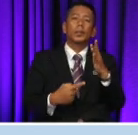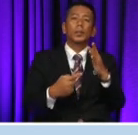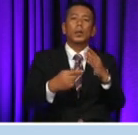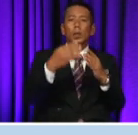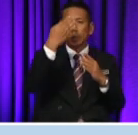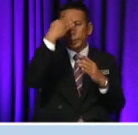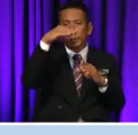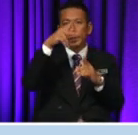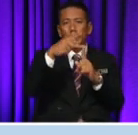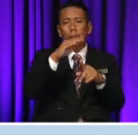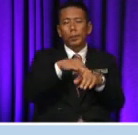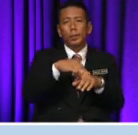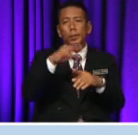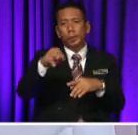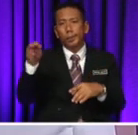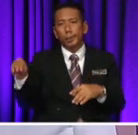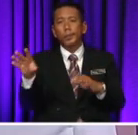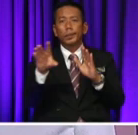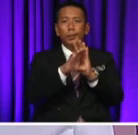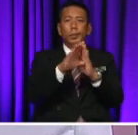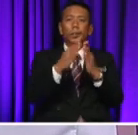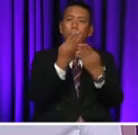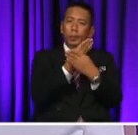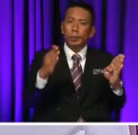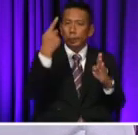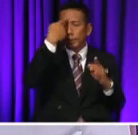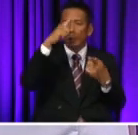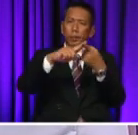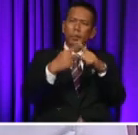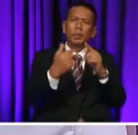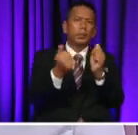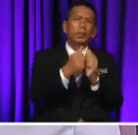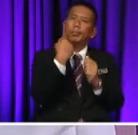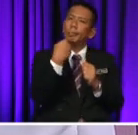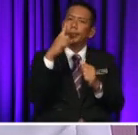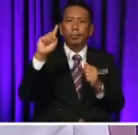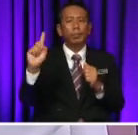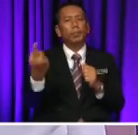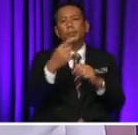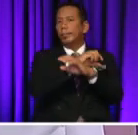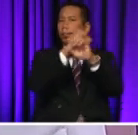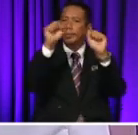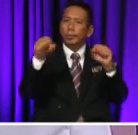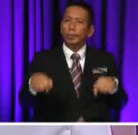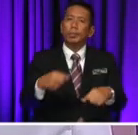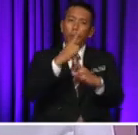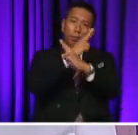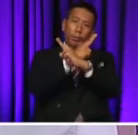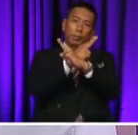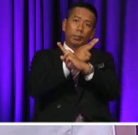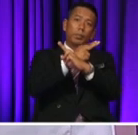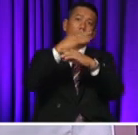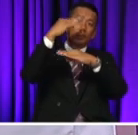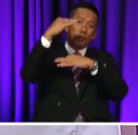murid Contohnya apa kebebasan untuk berkawan dengan kita tidak boleh katakan kalau